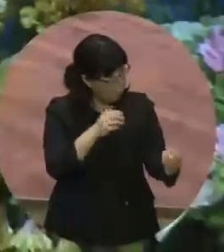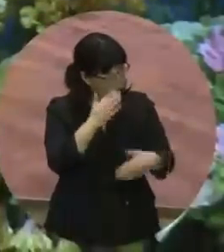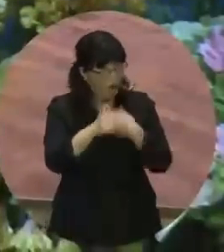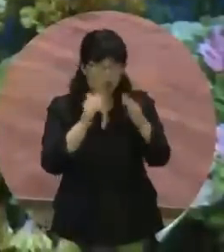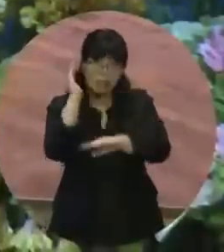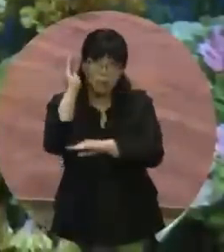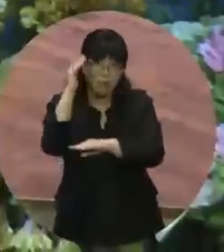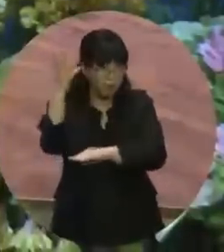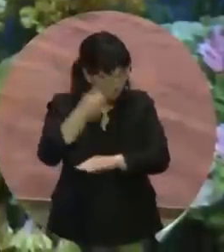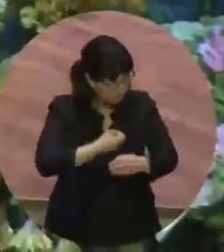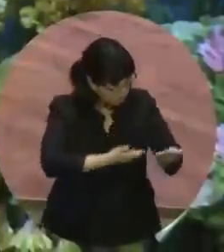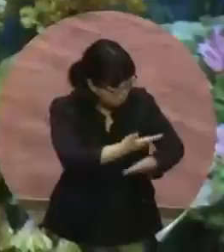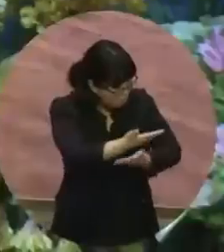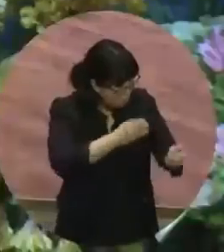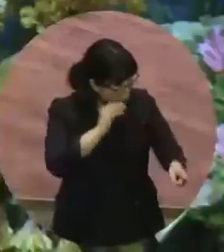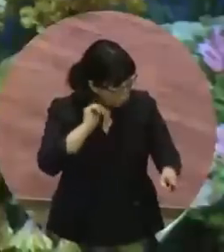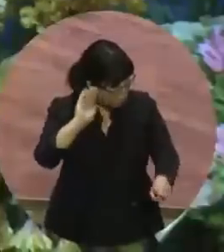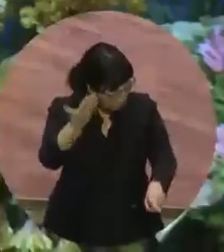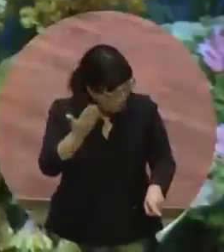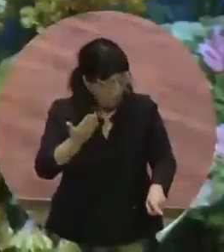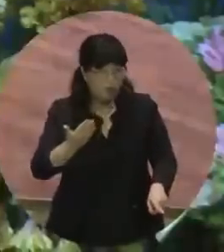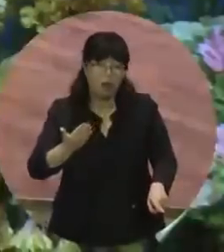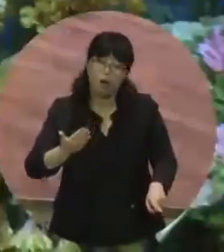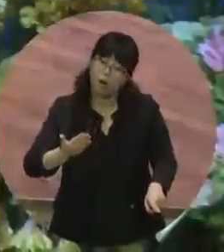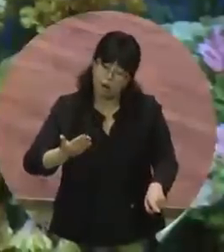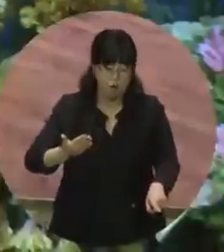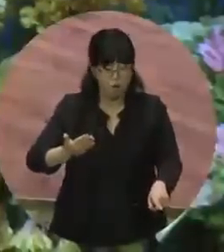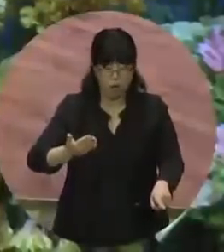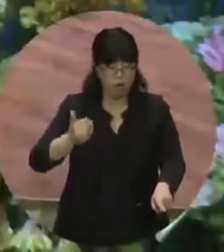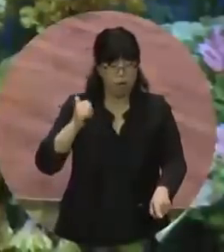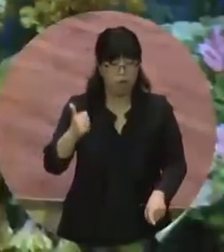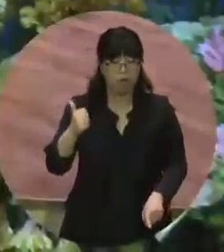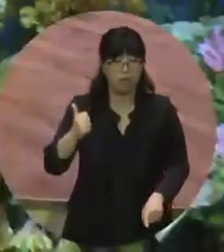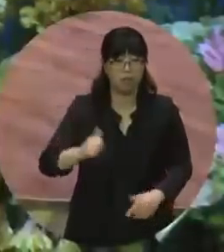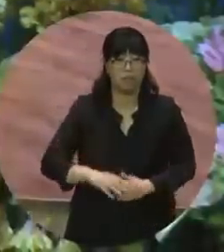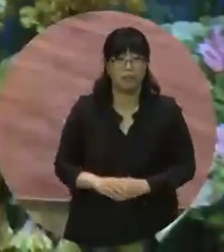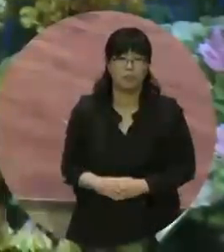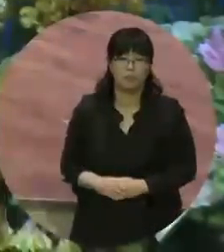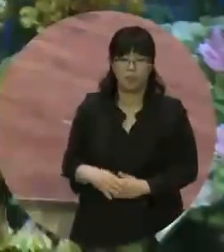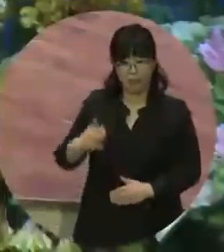제가 그렇게 자랄 때 그렇게 가정예배를 통해서 아버지를 통해 어머니를 통해 영향을